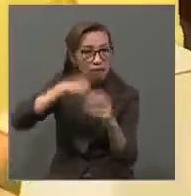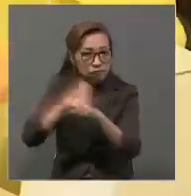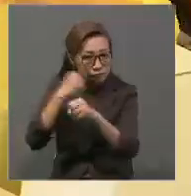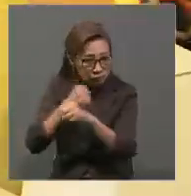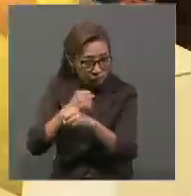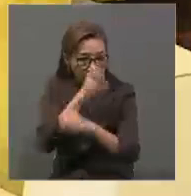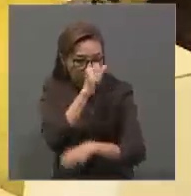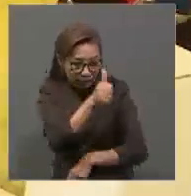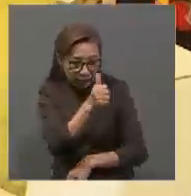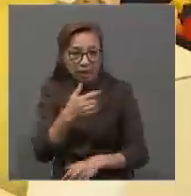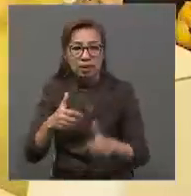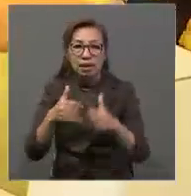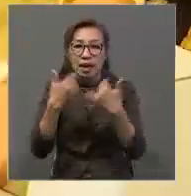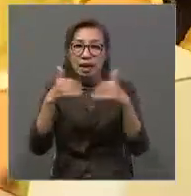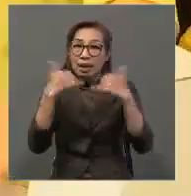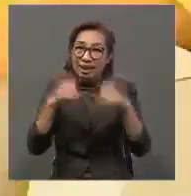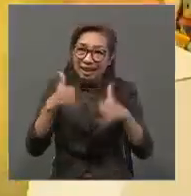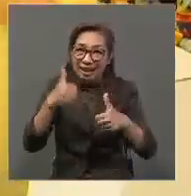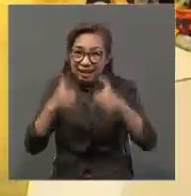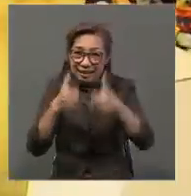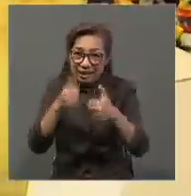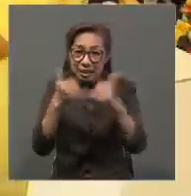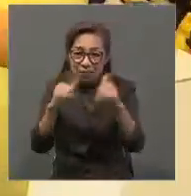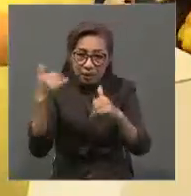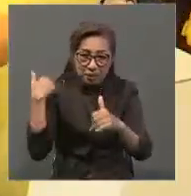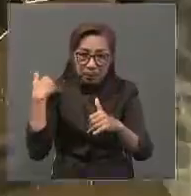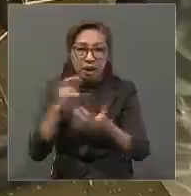แล้วก็ร่วมสนุกเล่นเกมรับแจกของขวัญ